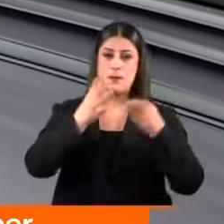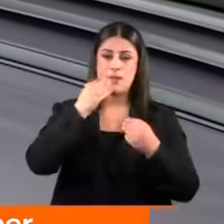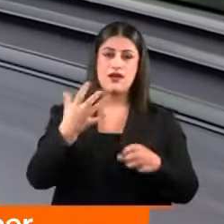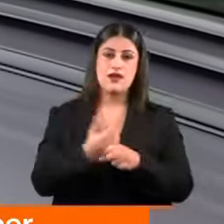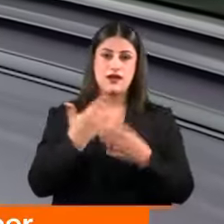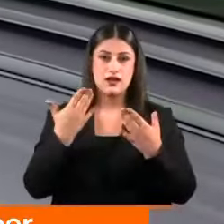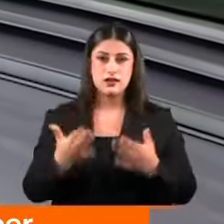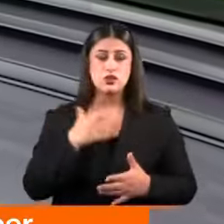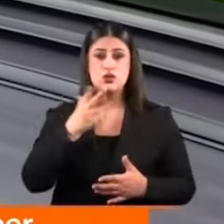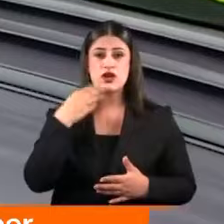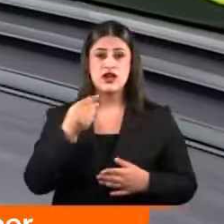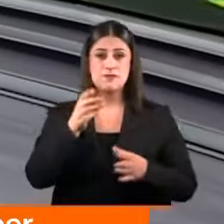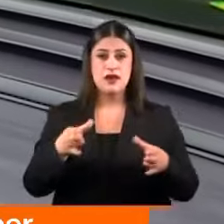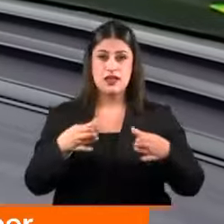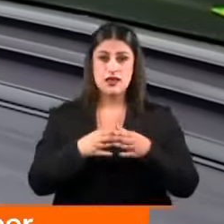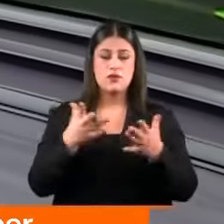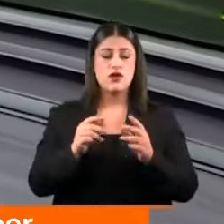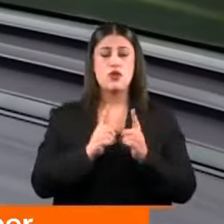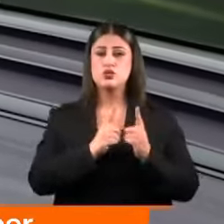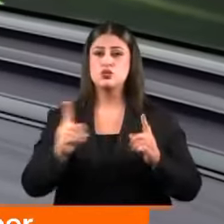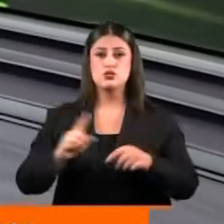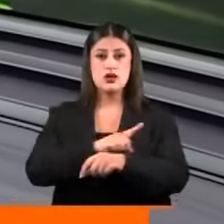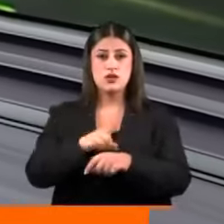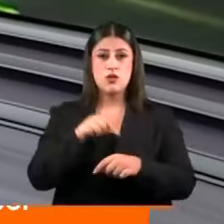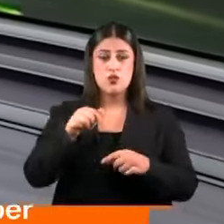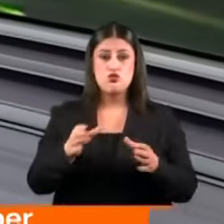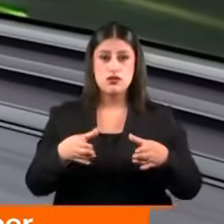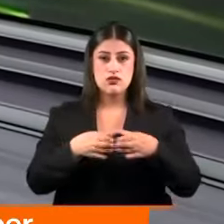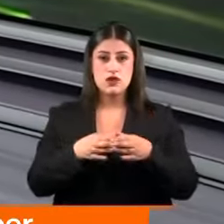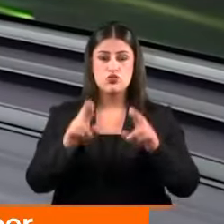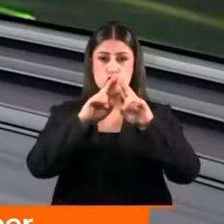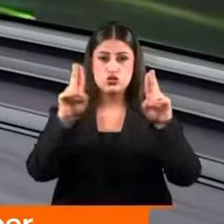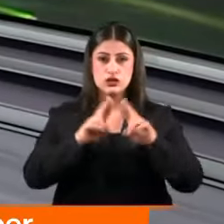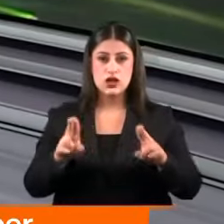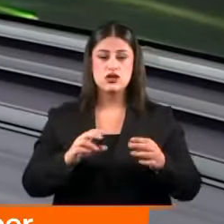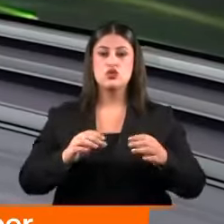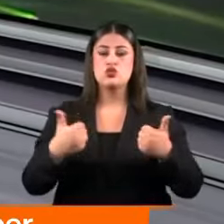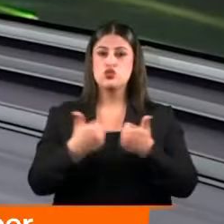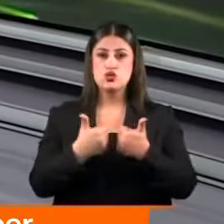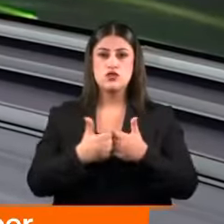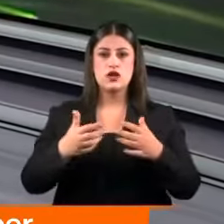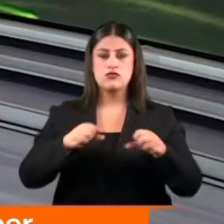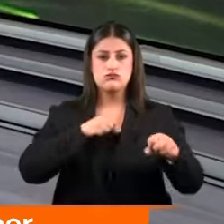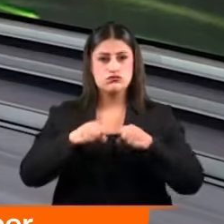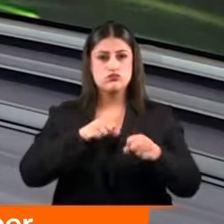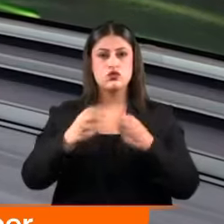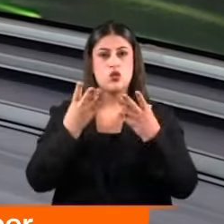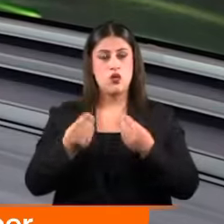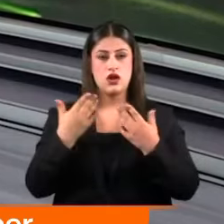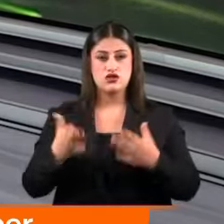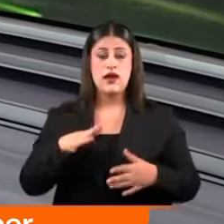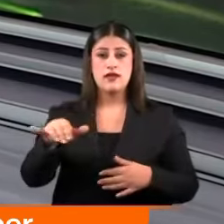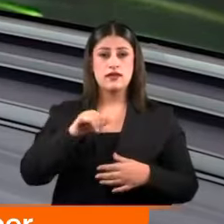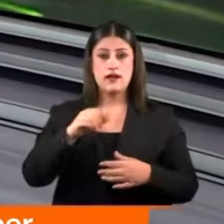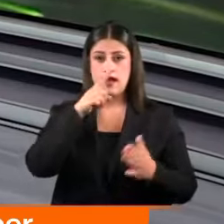kazandık. Çok genç bir takımız ve daha uzun yıllar bu takım uluslararası turnuvalarda kora kor mücadele edecek. En yakın